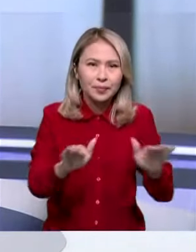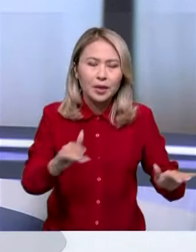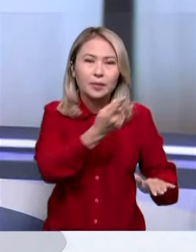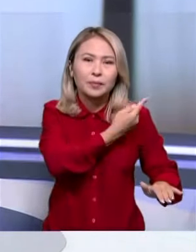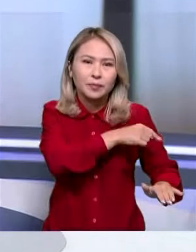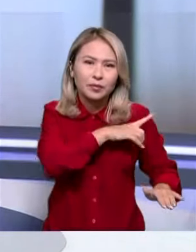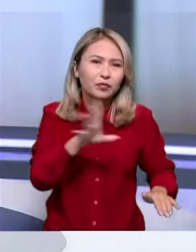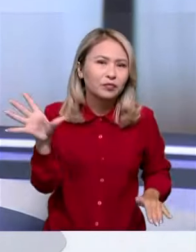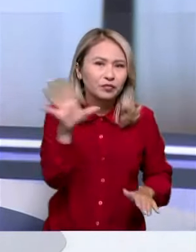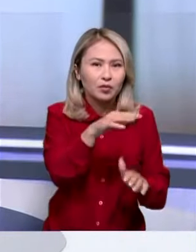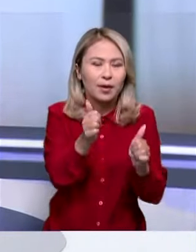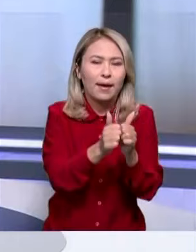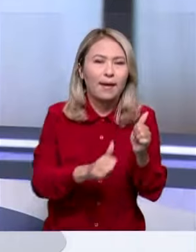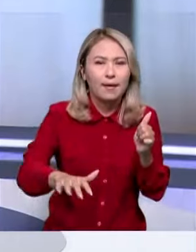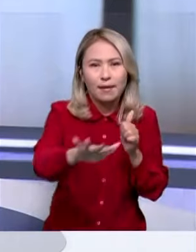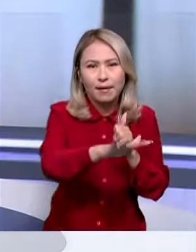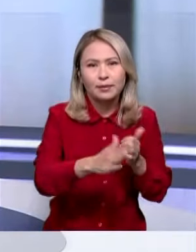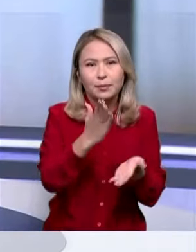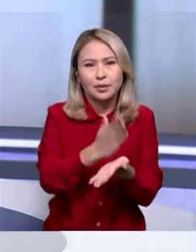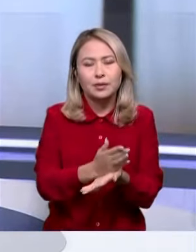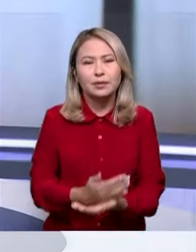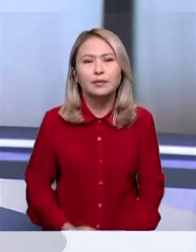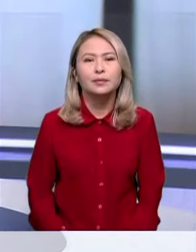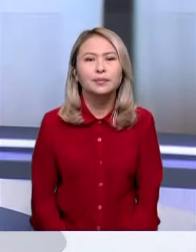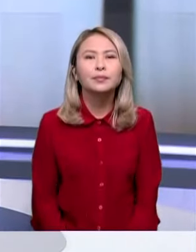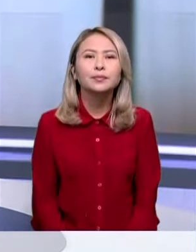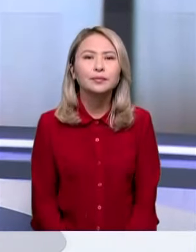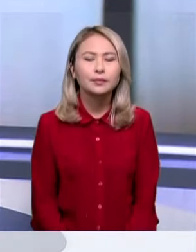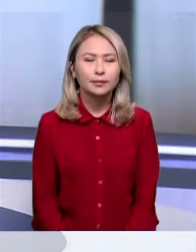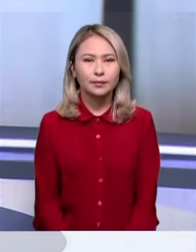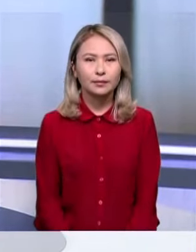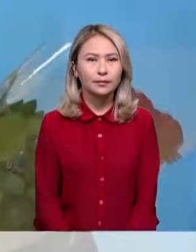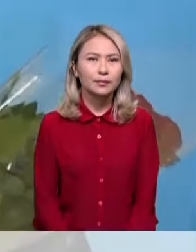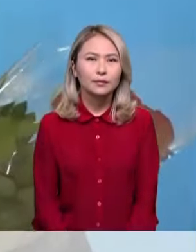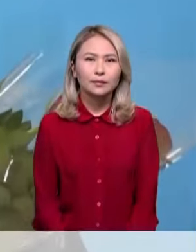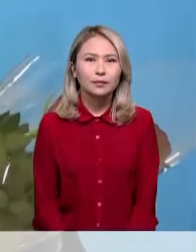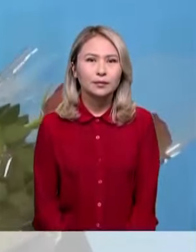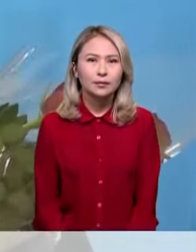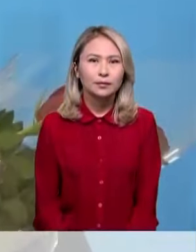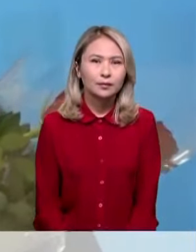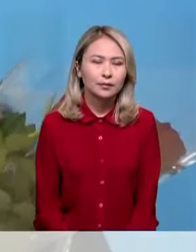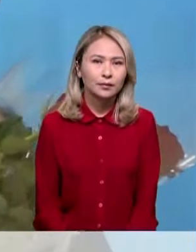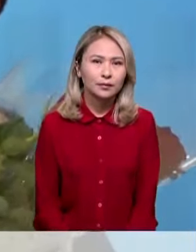мен медициналық мекемелер орналасқан. Толығырақ тілші материалында.